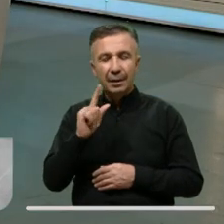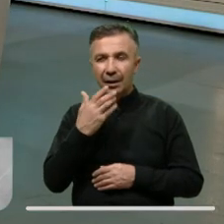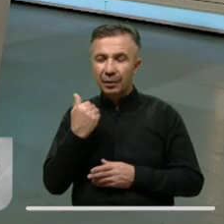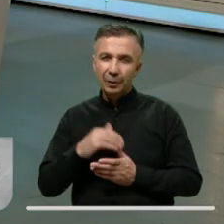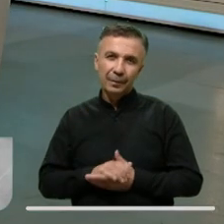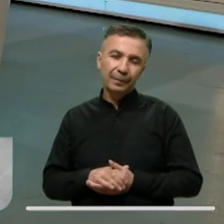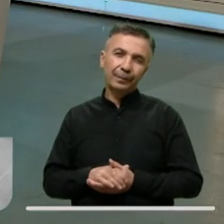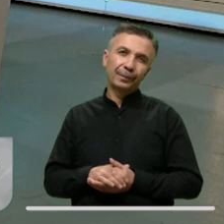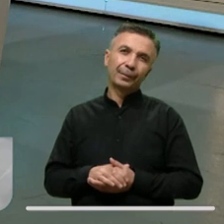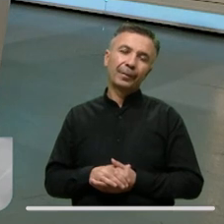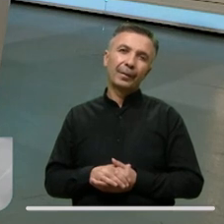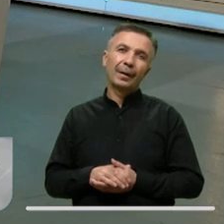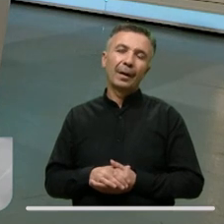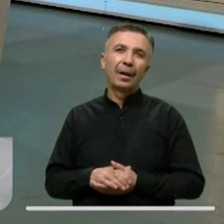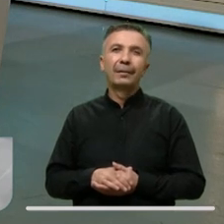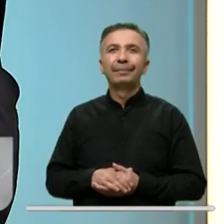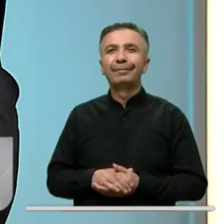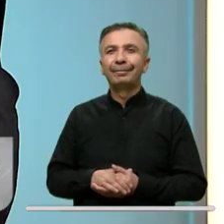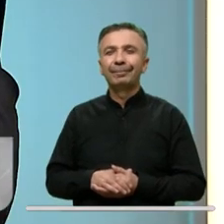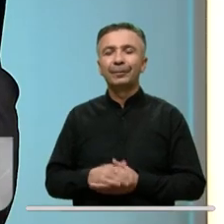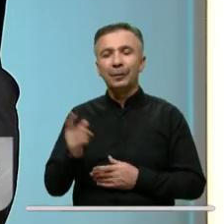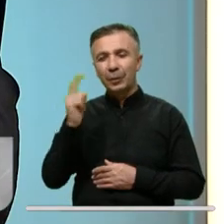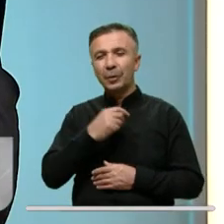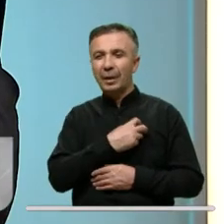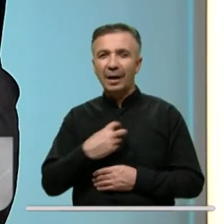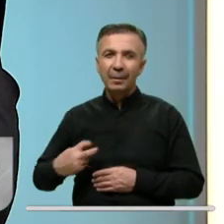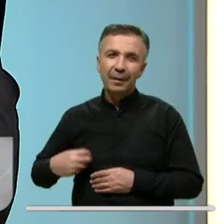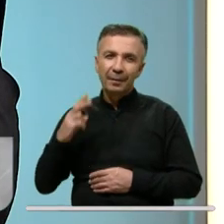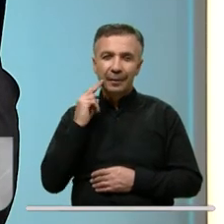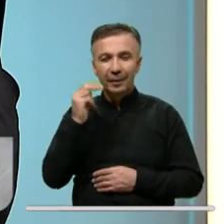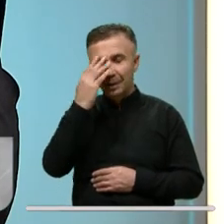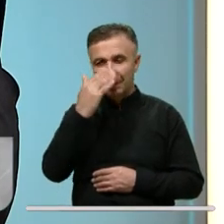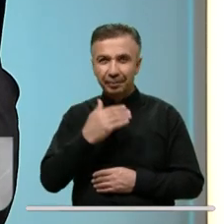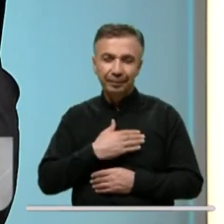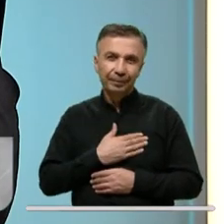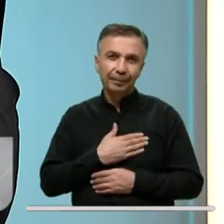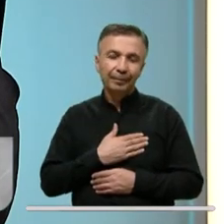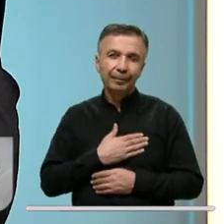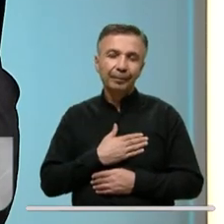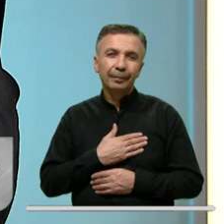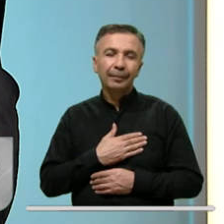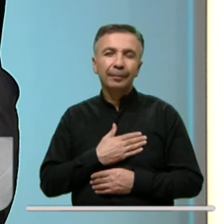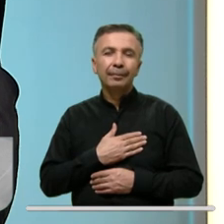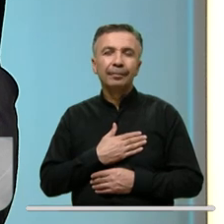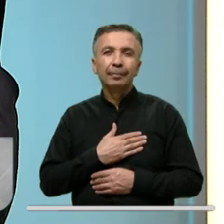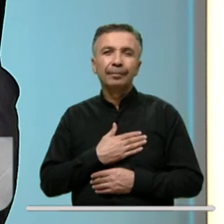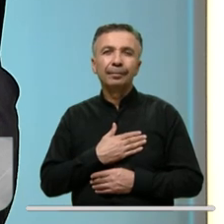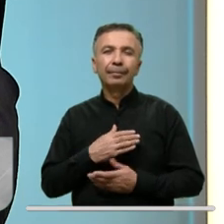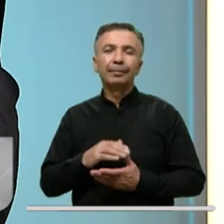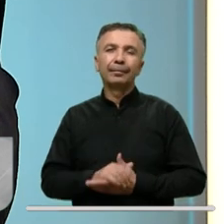yok Eee Çünkü Peygamber Efendimiz aleyhissalatu Vesselam'ın haddi zatında